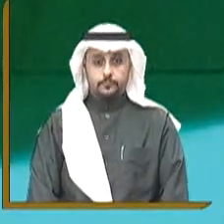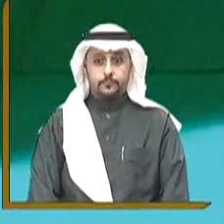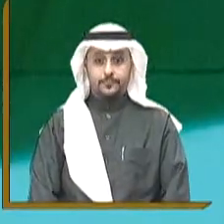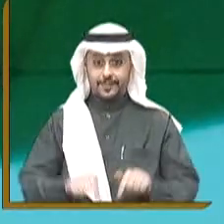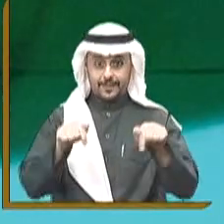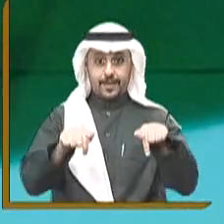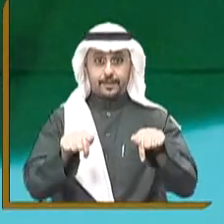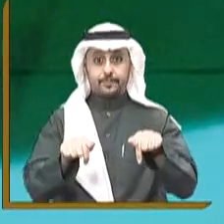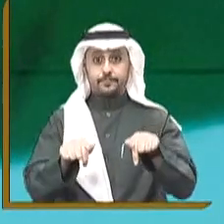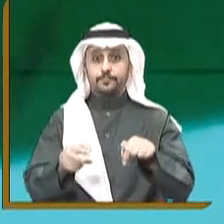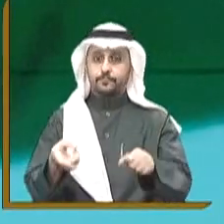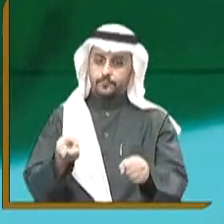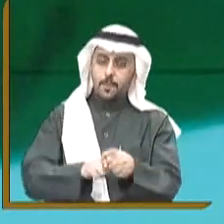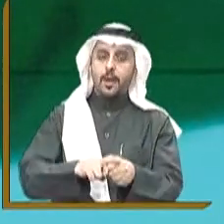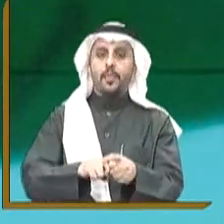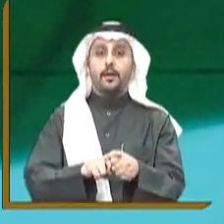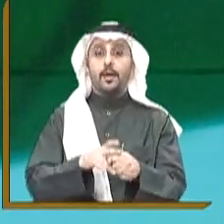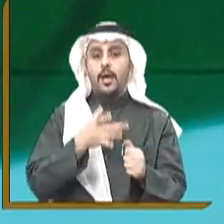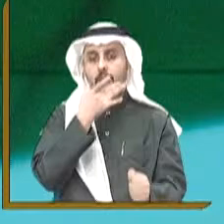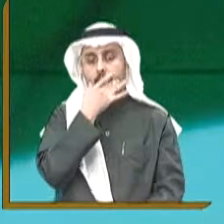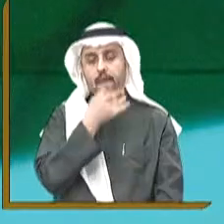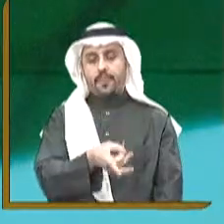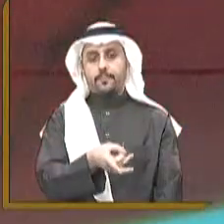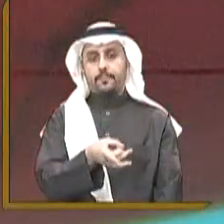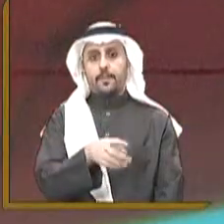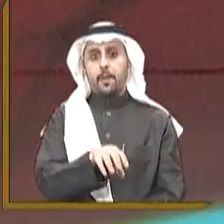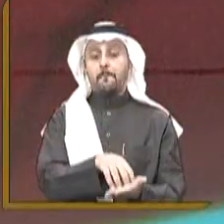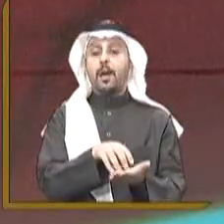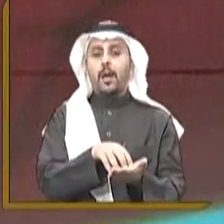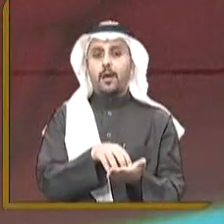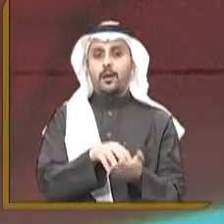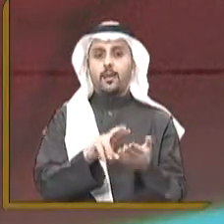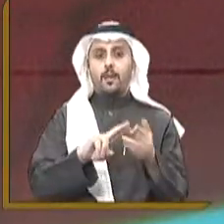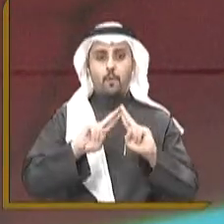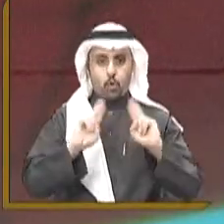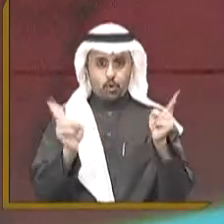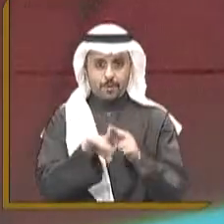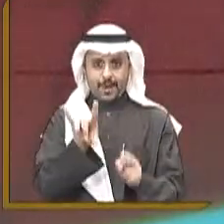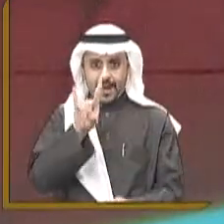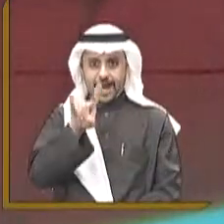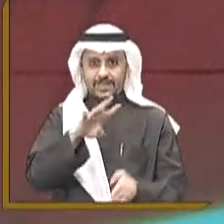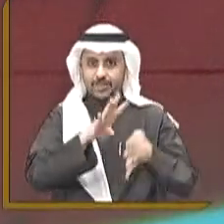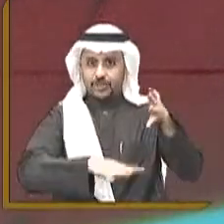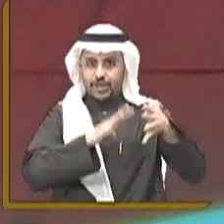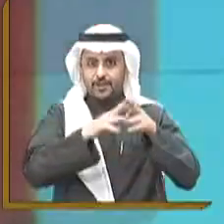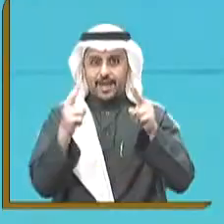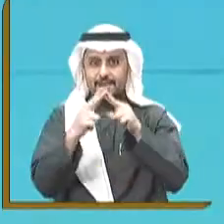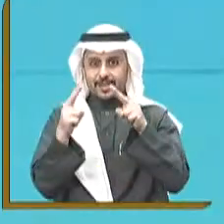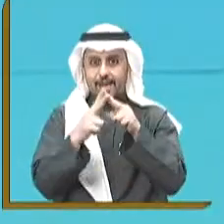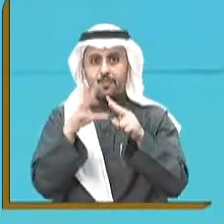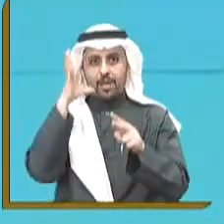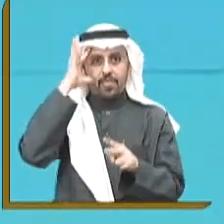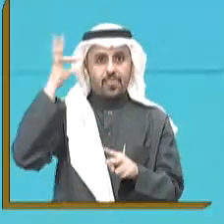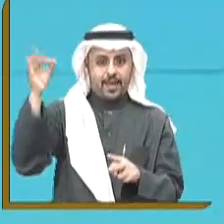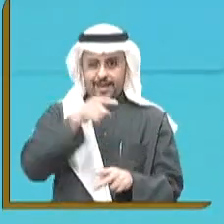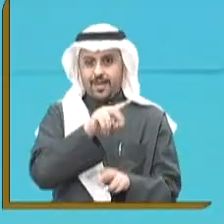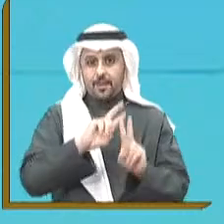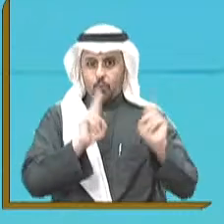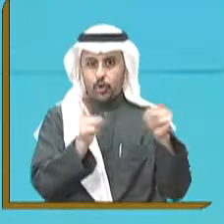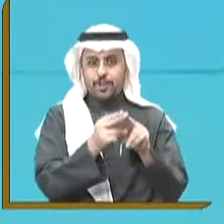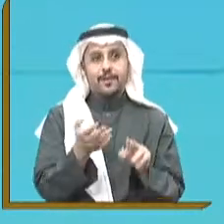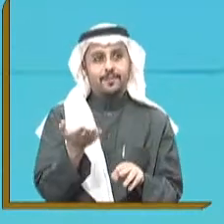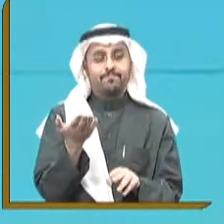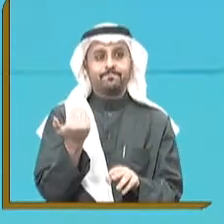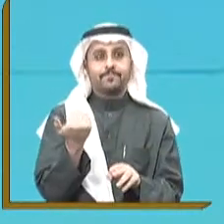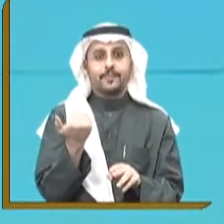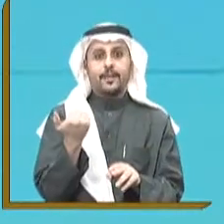مشاهدينا الكرام، ونعود بكم إلى الرياض ومن مقر فعاليات المؤتمر العاشر للشبكات الكهربائية الذكية والذي يقيم تحت